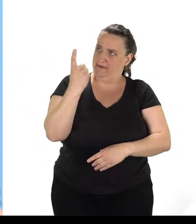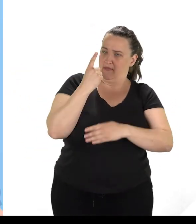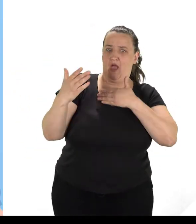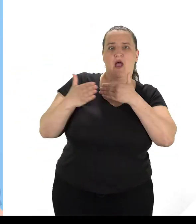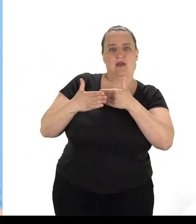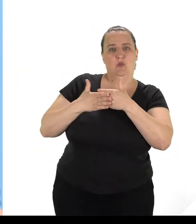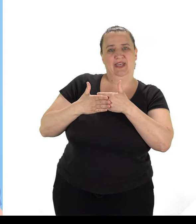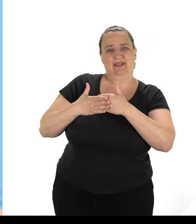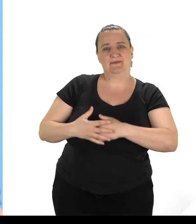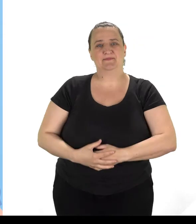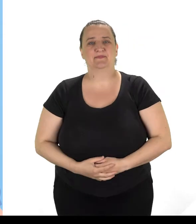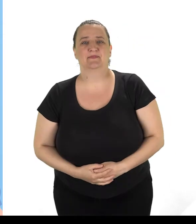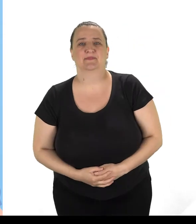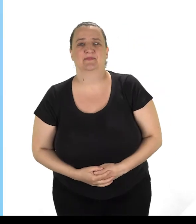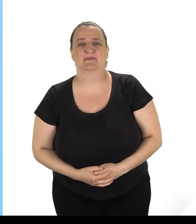moi.